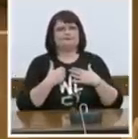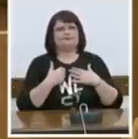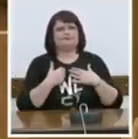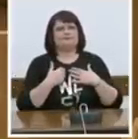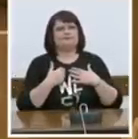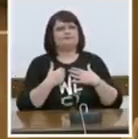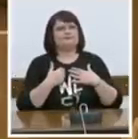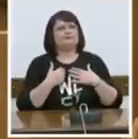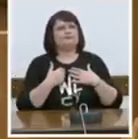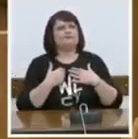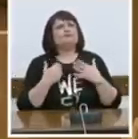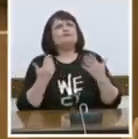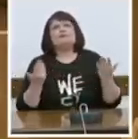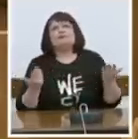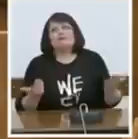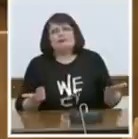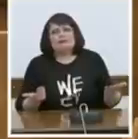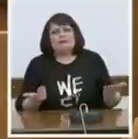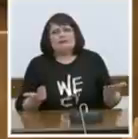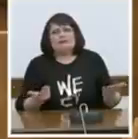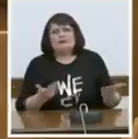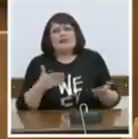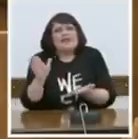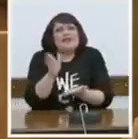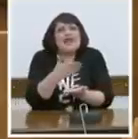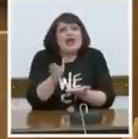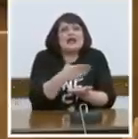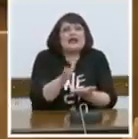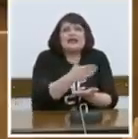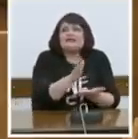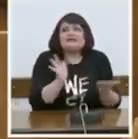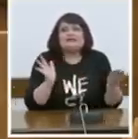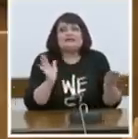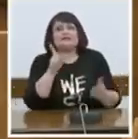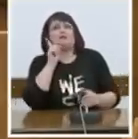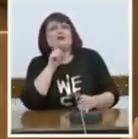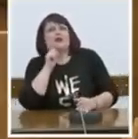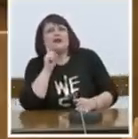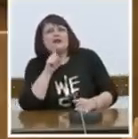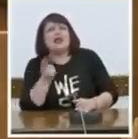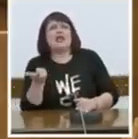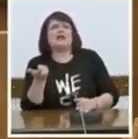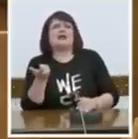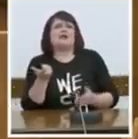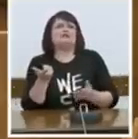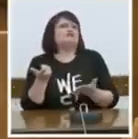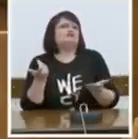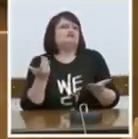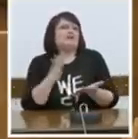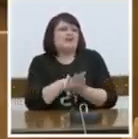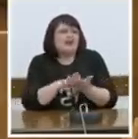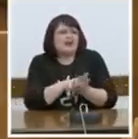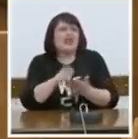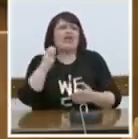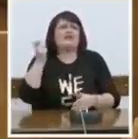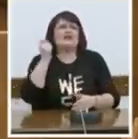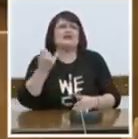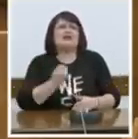όσοι υφίστανται διακρίσεις λόγω φύλου, φυλής, εθνικής